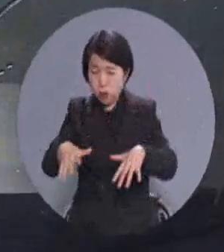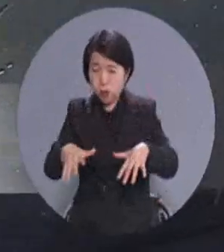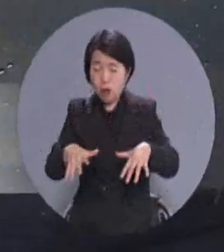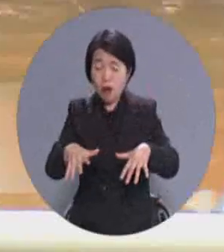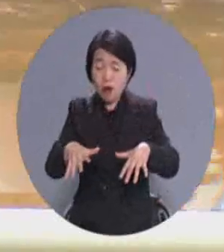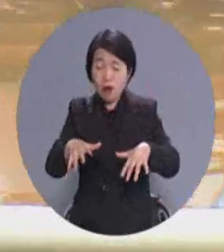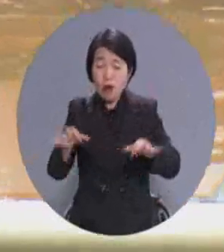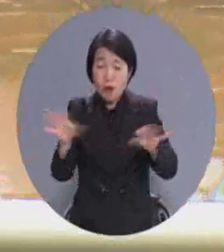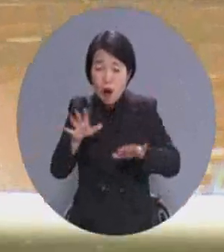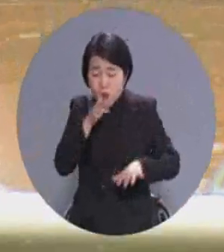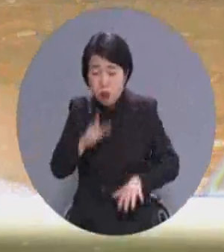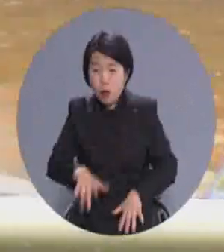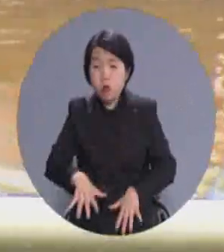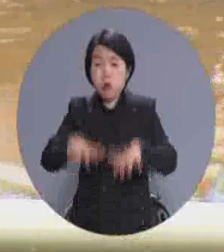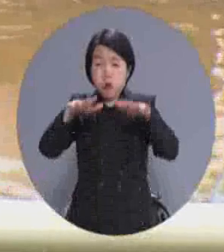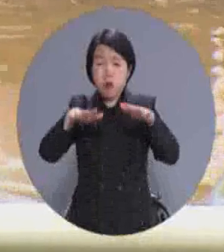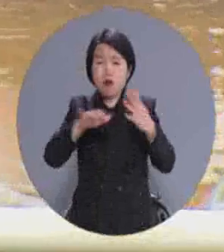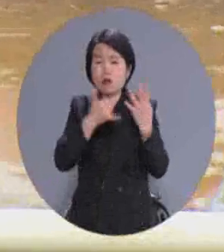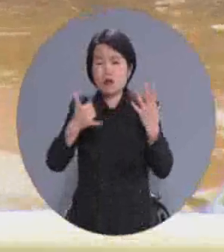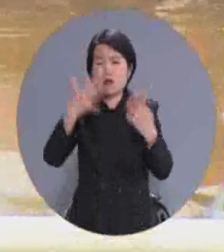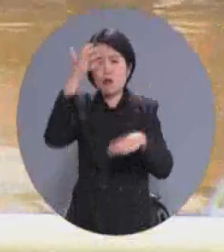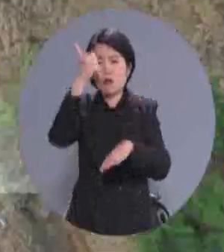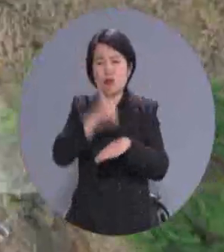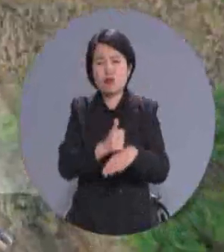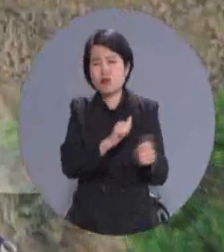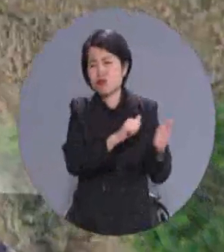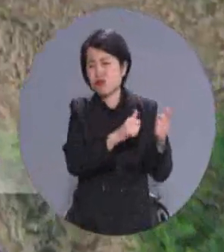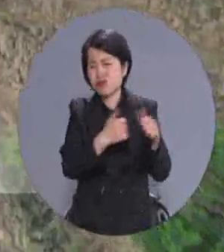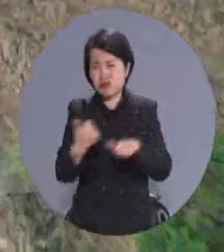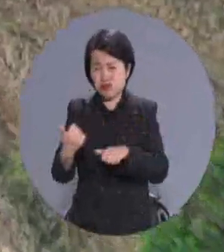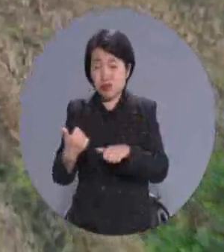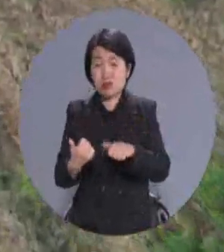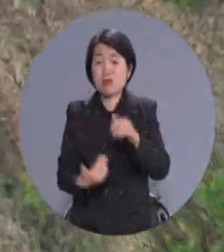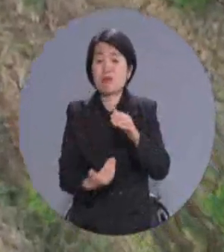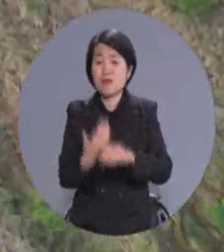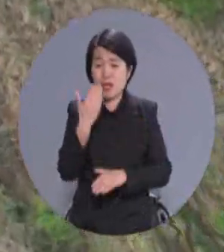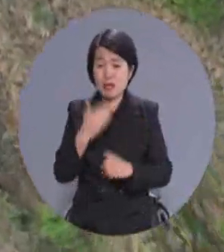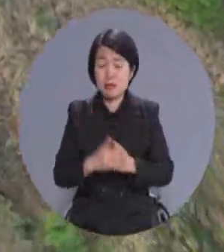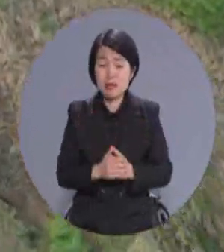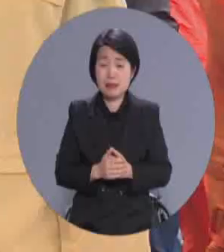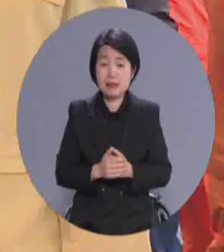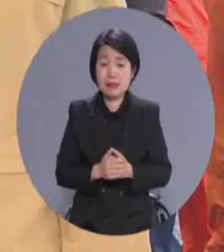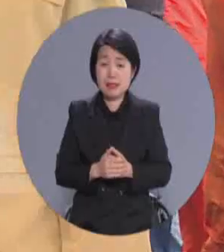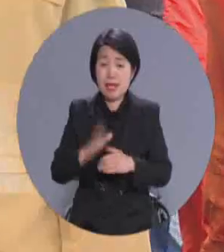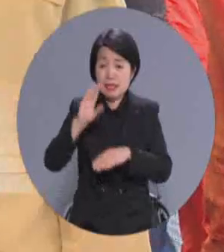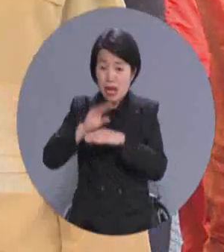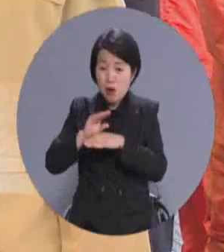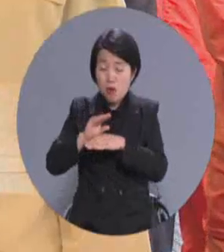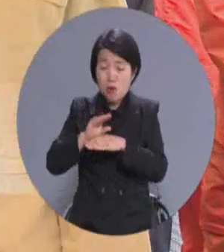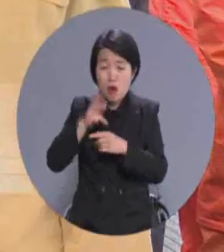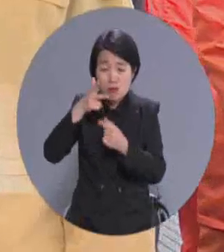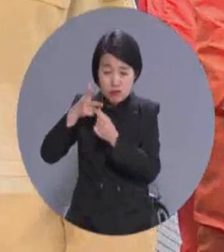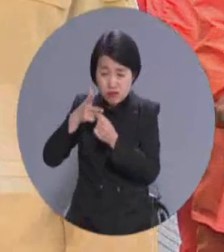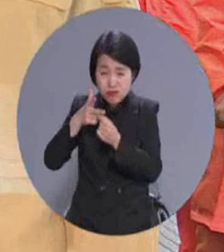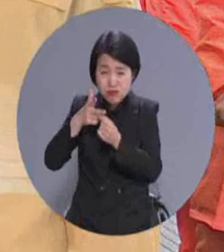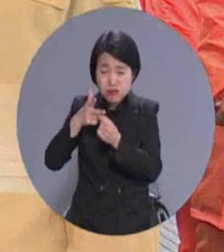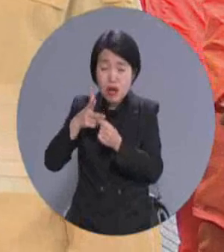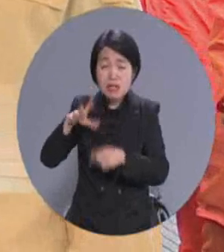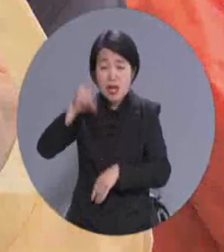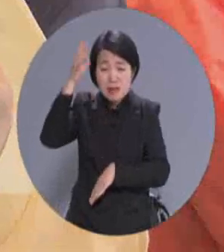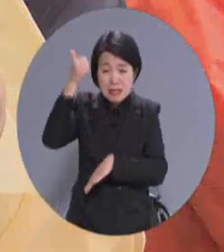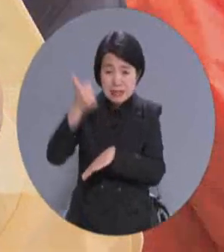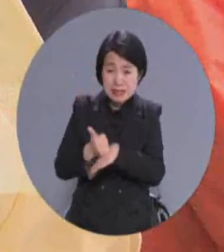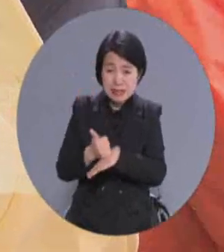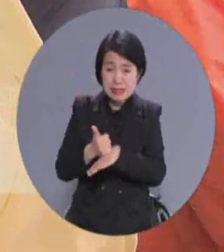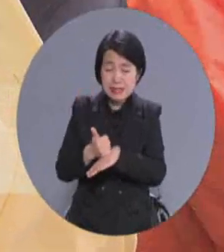지하차도에 물이 차고 14명의 사망자가 발생했습니다. 가장 먼저 사고 상황을 알린 곳도 끝까지 원인